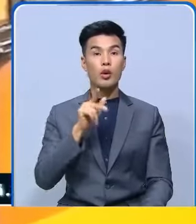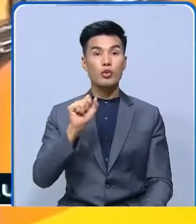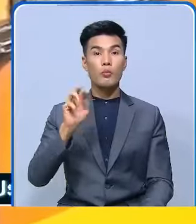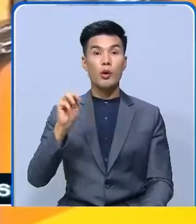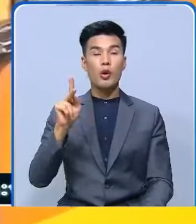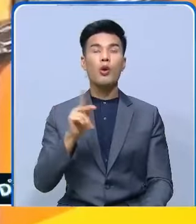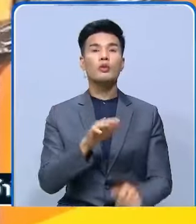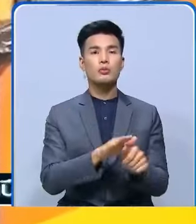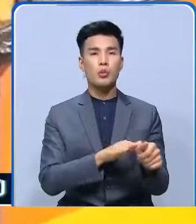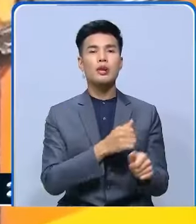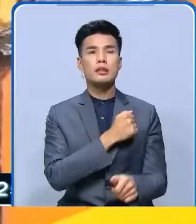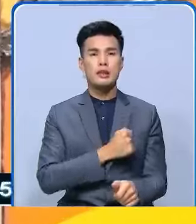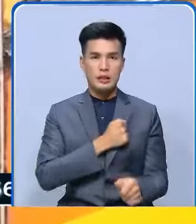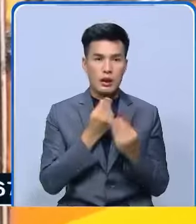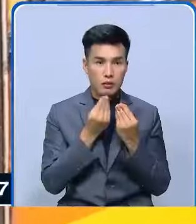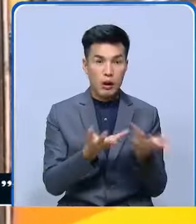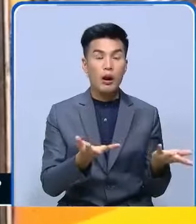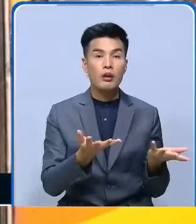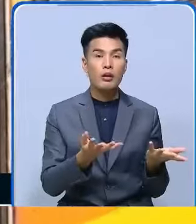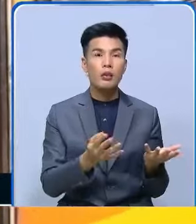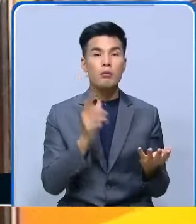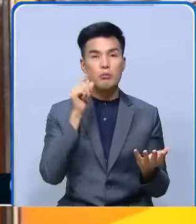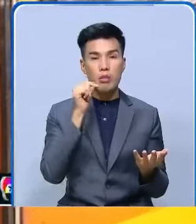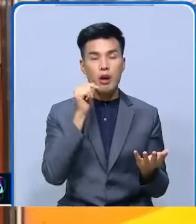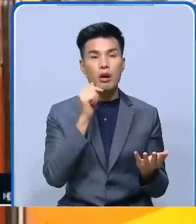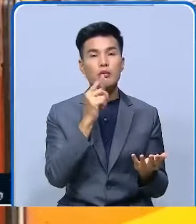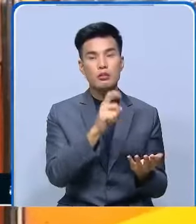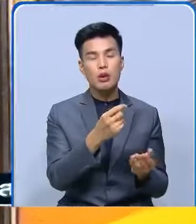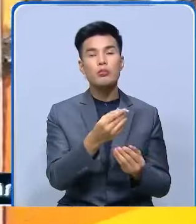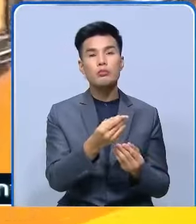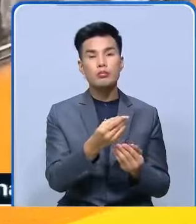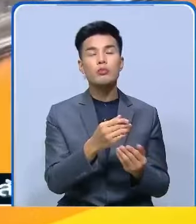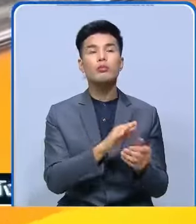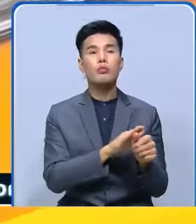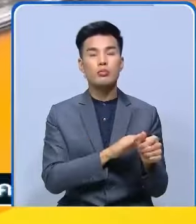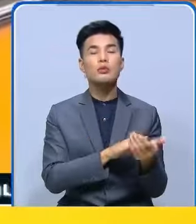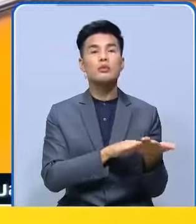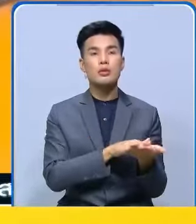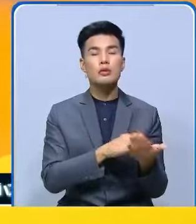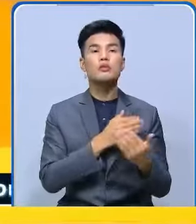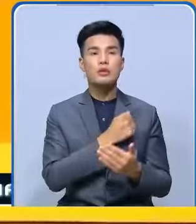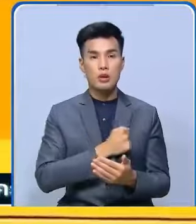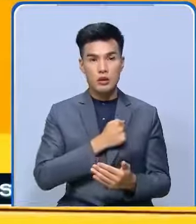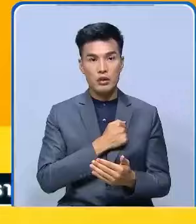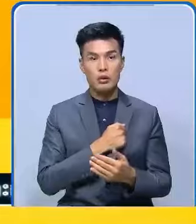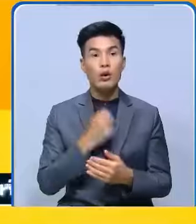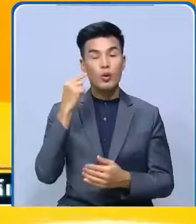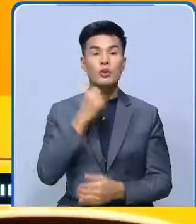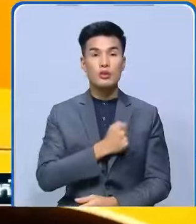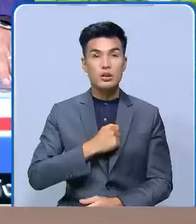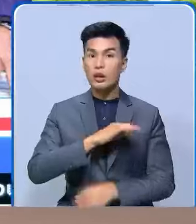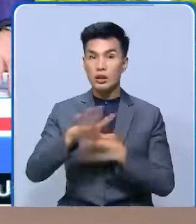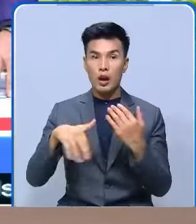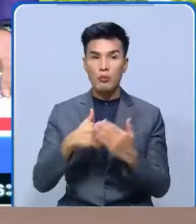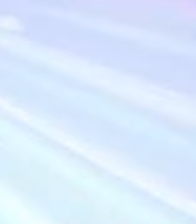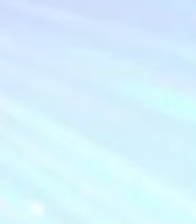ใจกับเรื่องราวที่เกิดขึ้นรวมถึงเสียใจด้วยนะคะที่คุณโบว์ต้องสูญเสียคุณแม่ไปค่ะครับก็แสดงความเสียใจด้วยเข้าใจหรว่าโศกเศร้ากันทุกฝ่ายเราก็ไม่อยาก